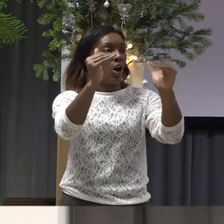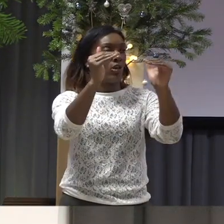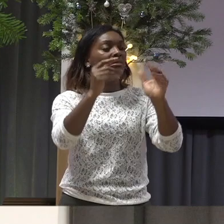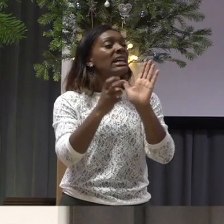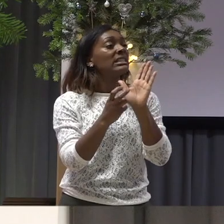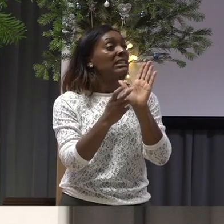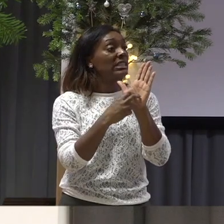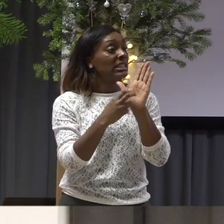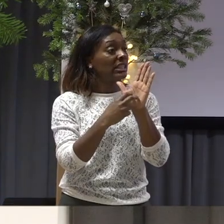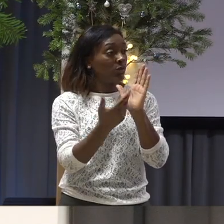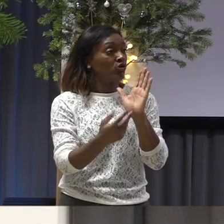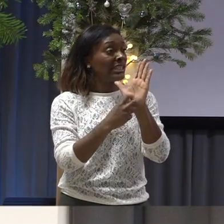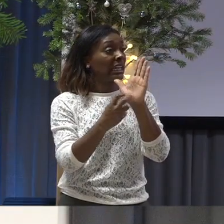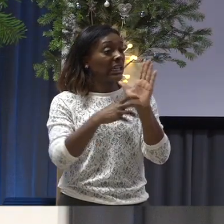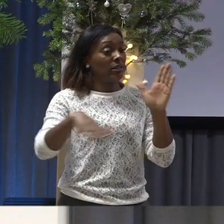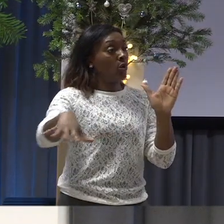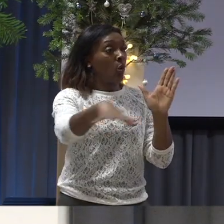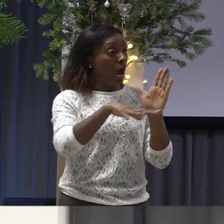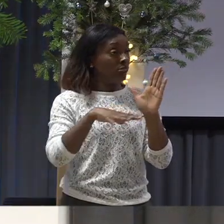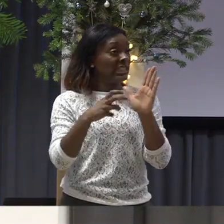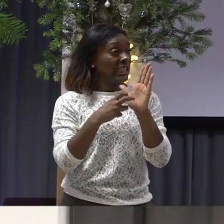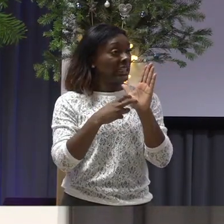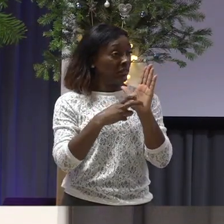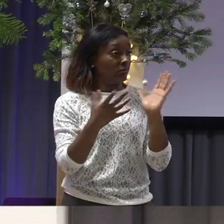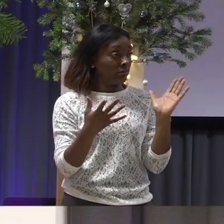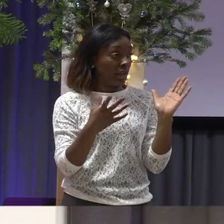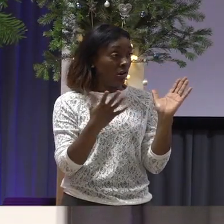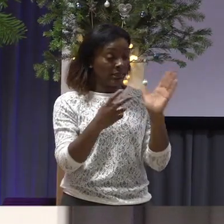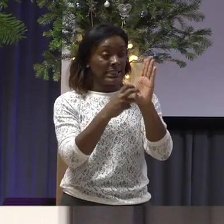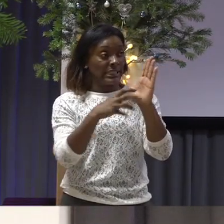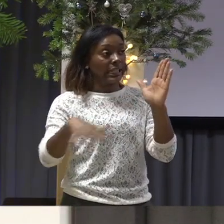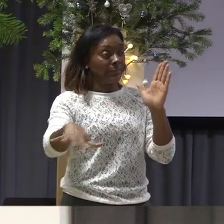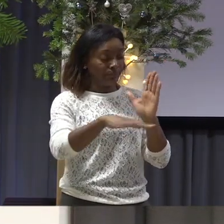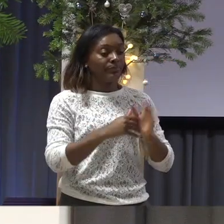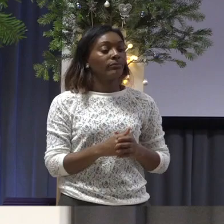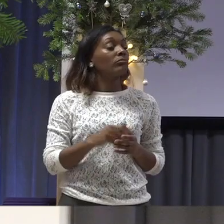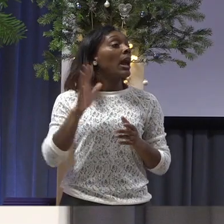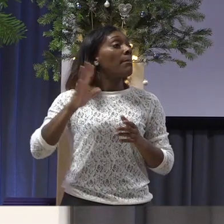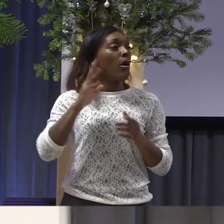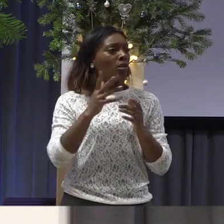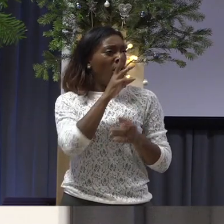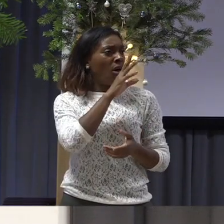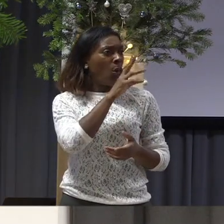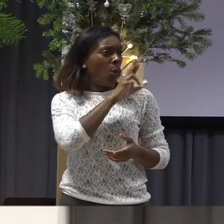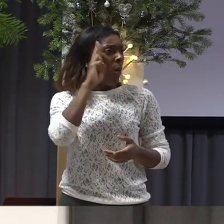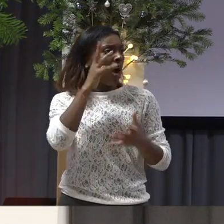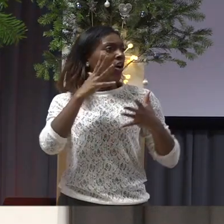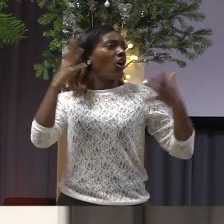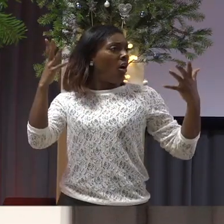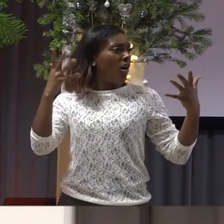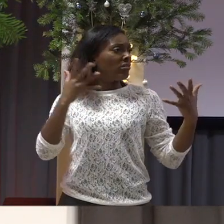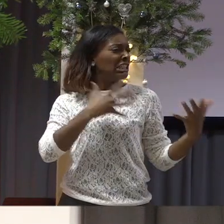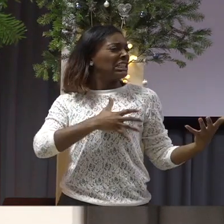qu'est partie toutes les grandes sciences d'ailleurs de l'époque. Un grand roi, un roi prestigieux, un